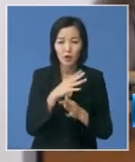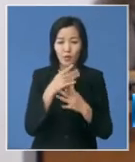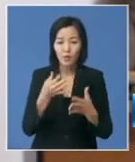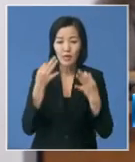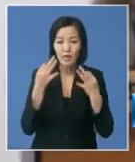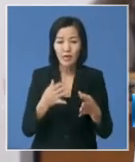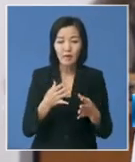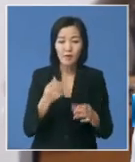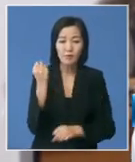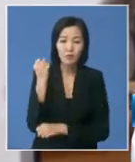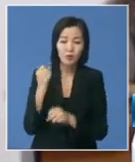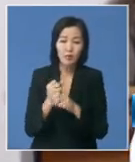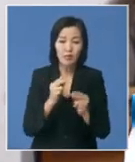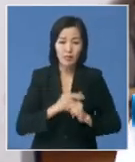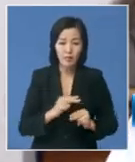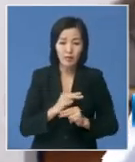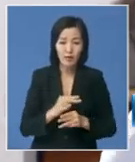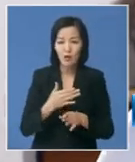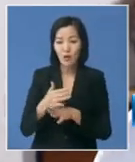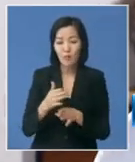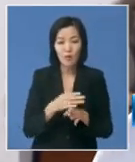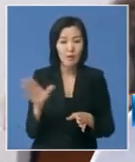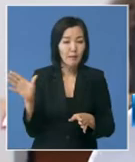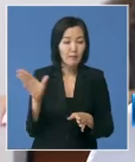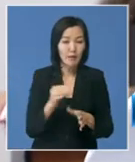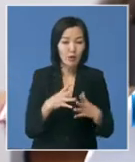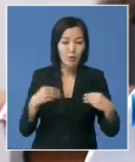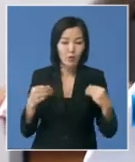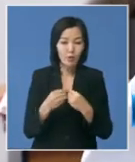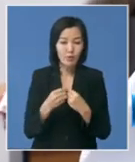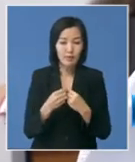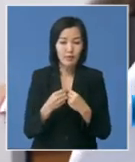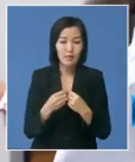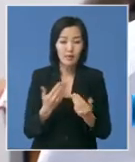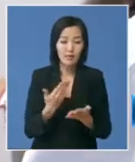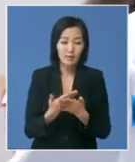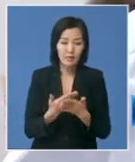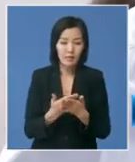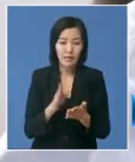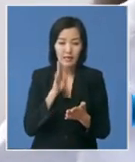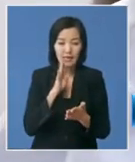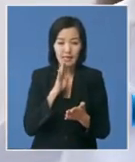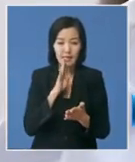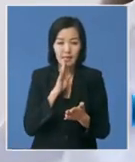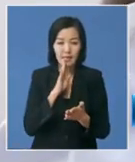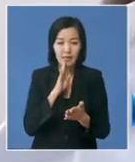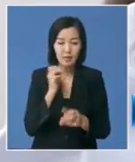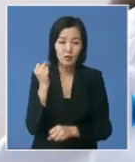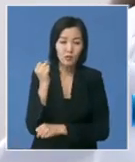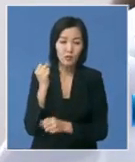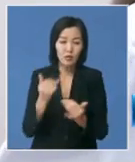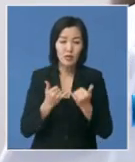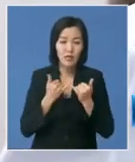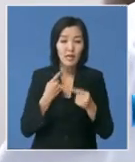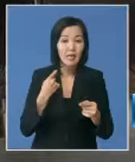қарапайым жұмысшылардың еңбегі жатыр. Ешкімді бөле жармаймыз. Бірақ отбасы шаруасы мен жұмысын қатар алып келе жатқан әйел жұмысшыларға ерекше